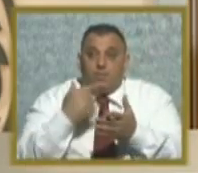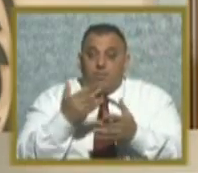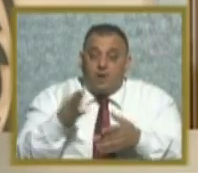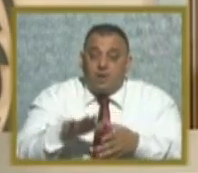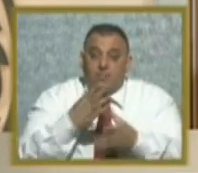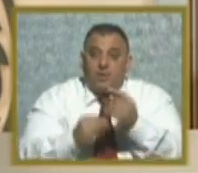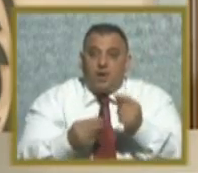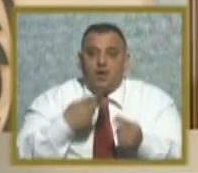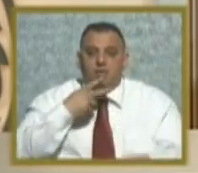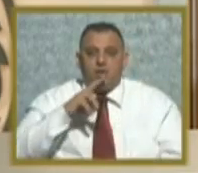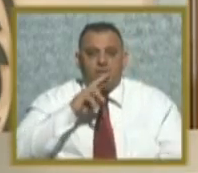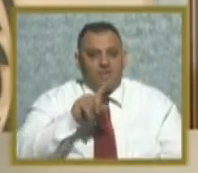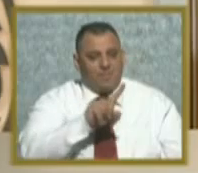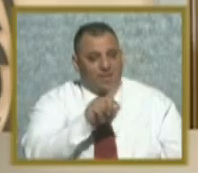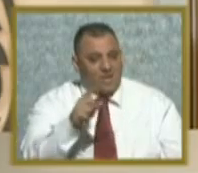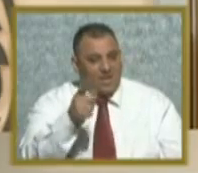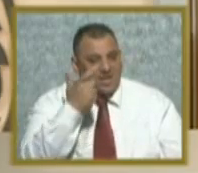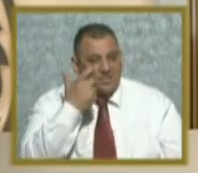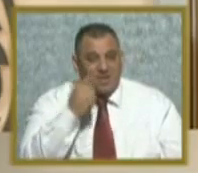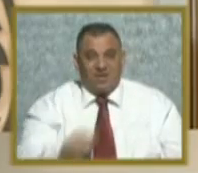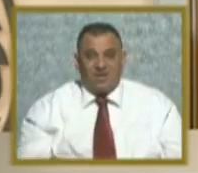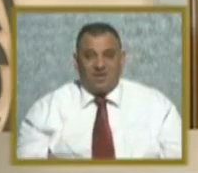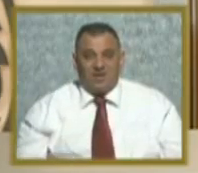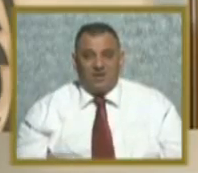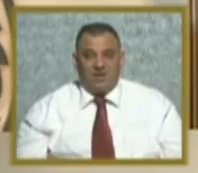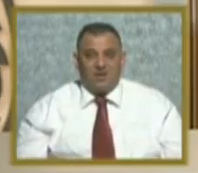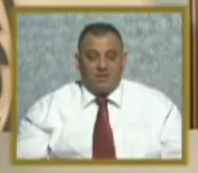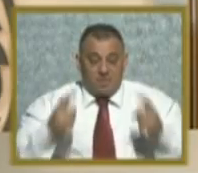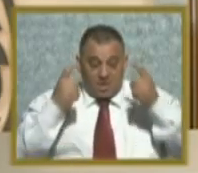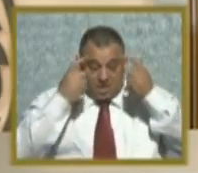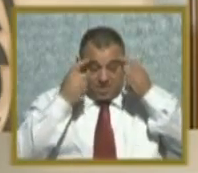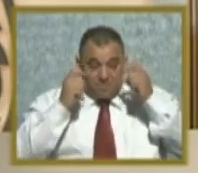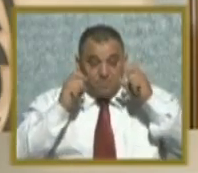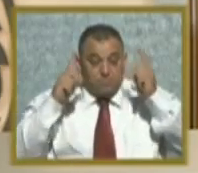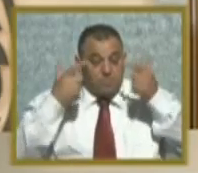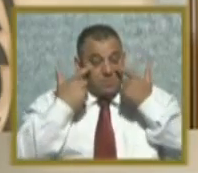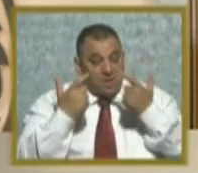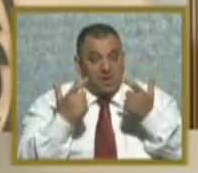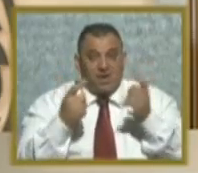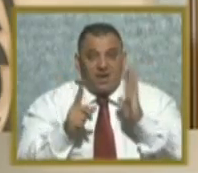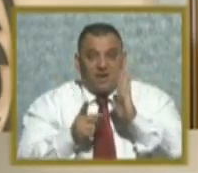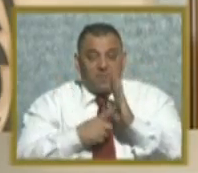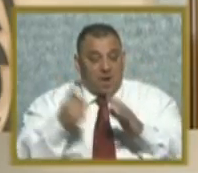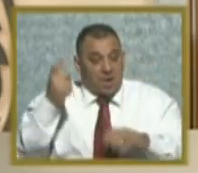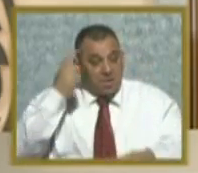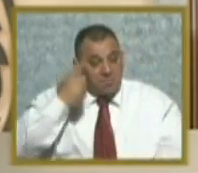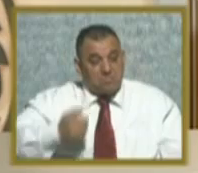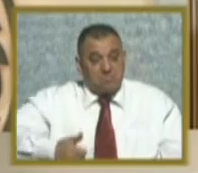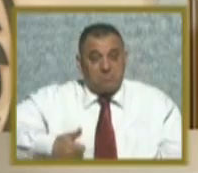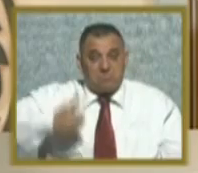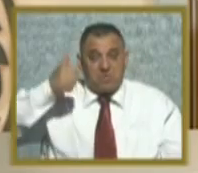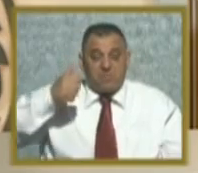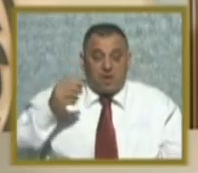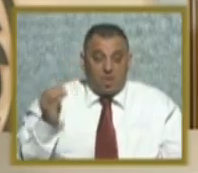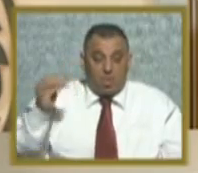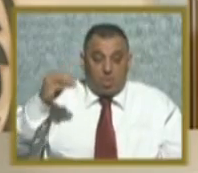ولاده، كذب، هذا كله كذب ودجل. وحرروا عقولكم من هذه الأوهام، حرروا عقولكم من هذه الهرطقيات